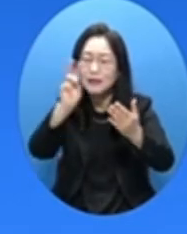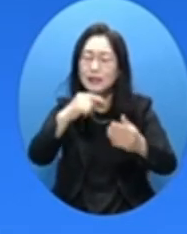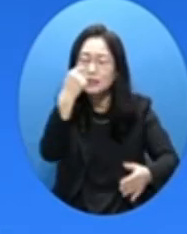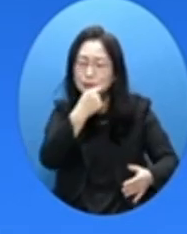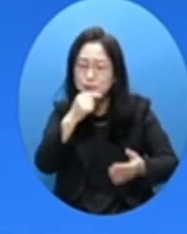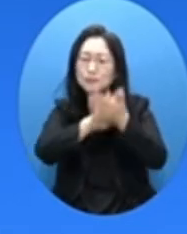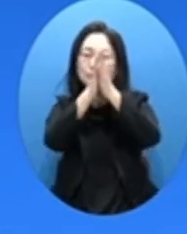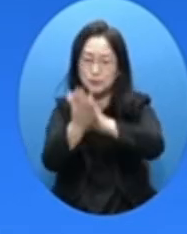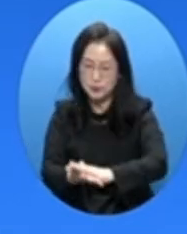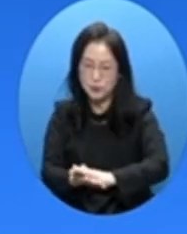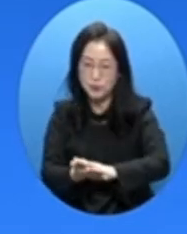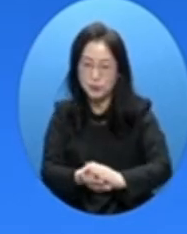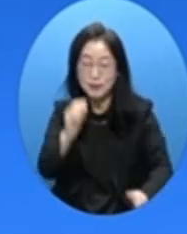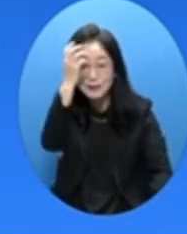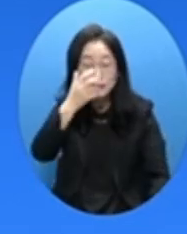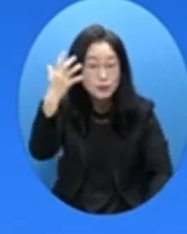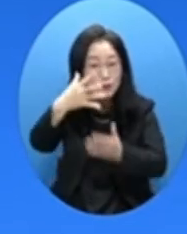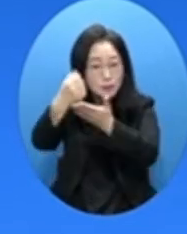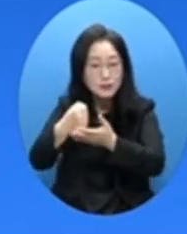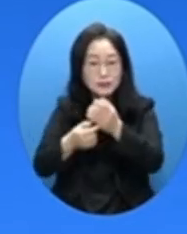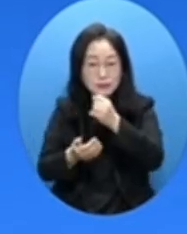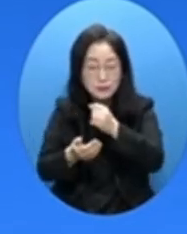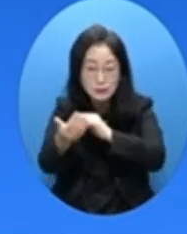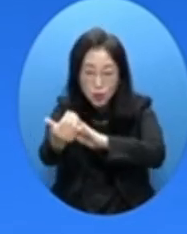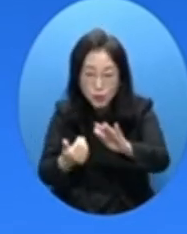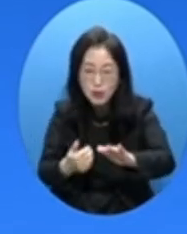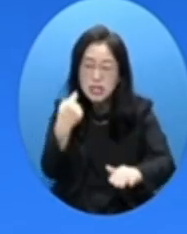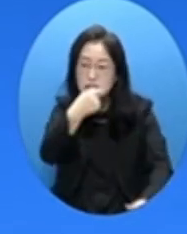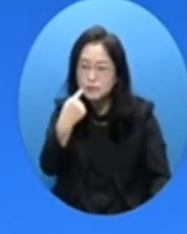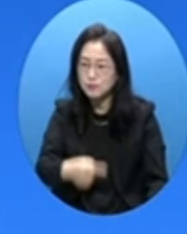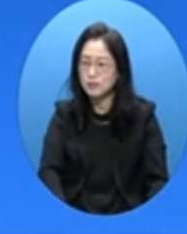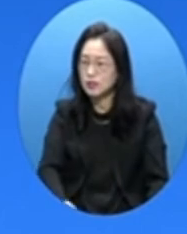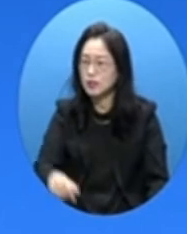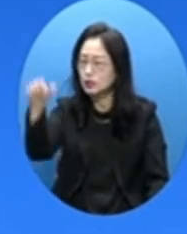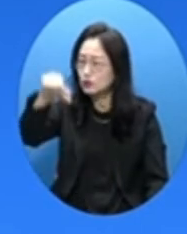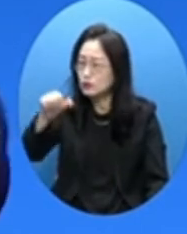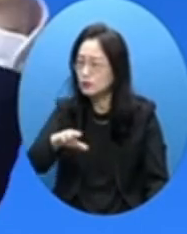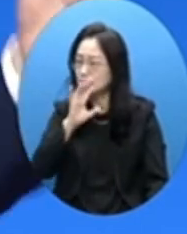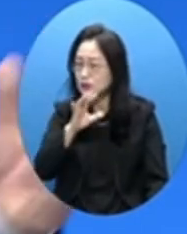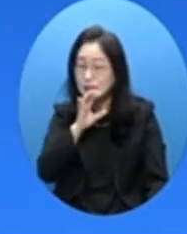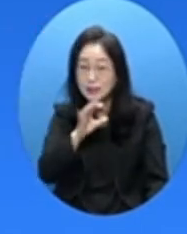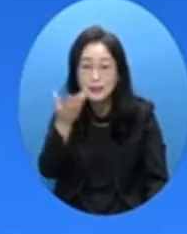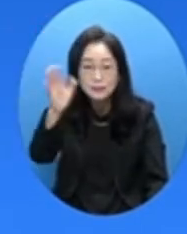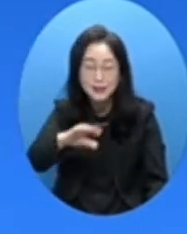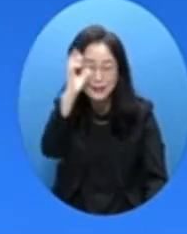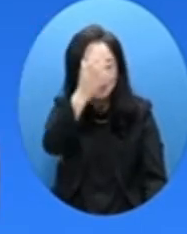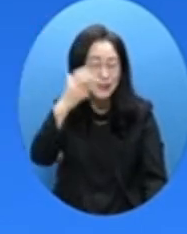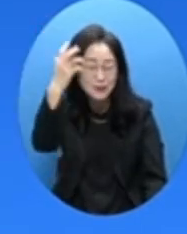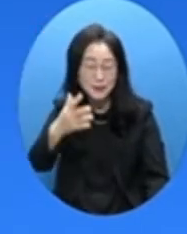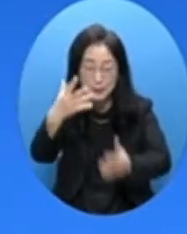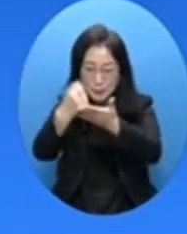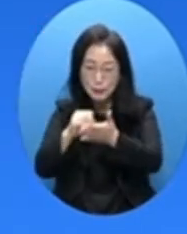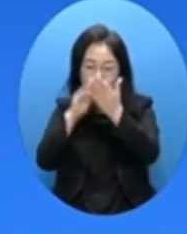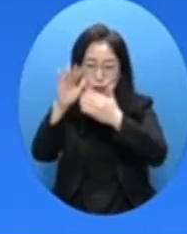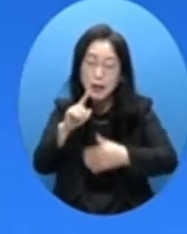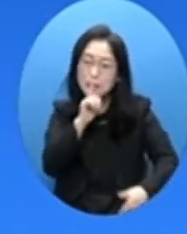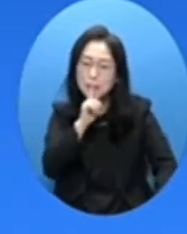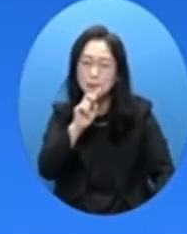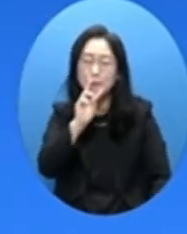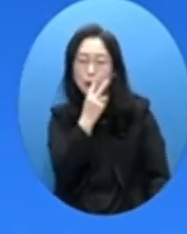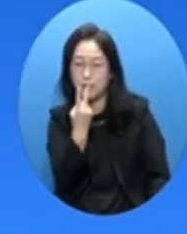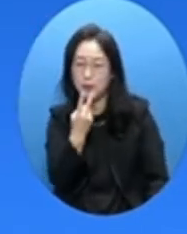것입니다 성령을 받기 전에는 우리가 우리 입술로남을 저주하고 불평하고 원망했지만 선을 받고 난 다음에 우리의 언어가 달라져서